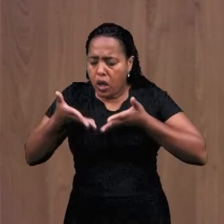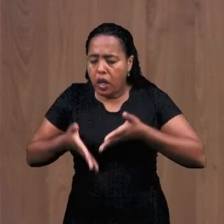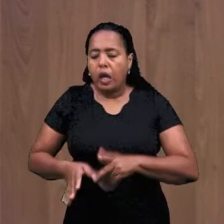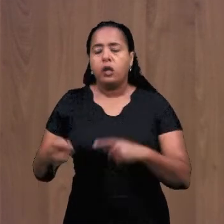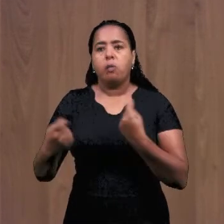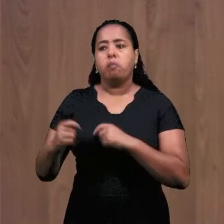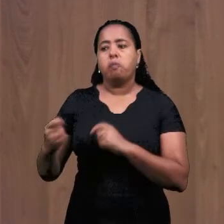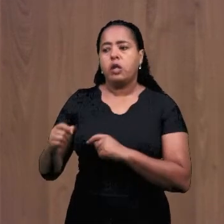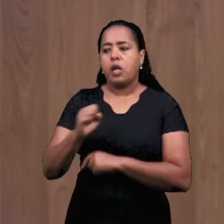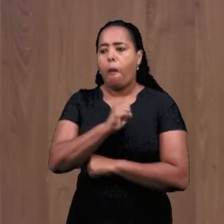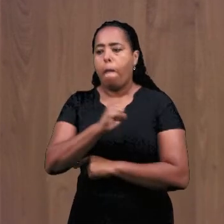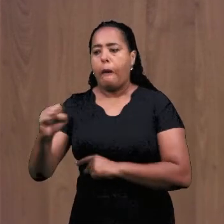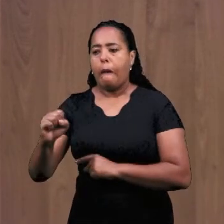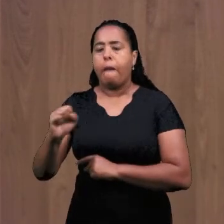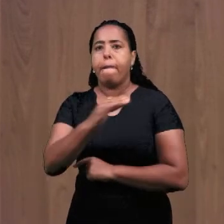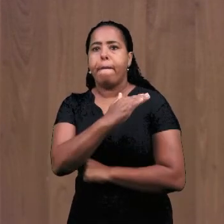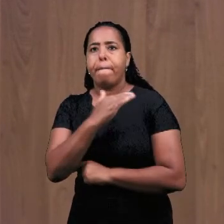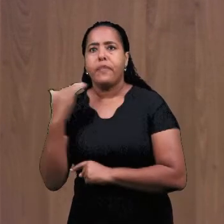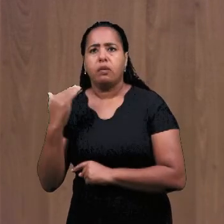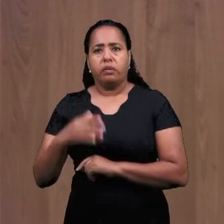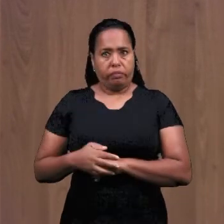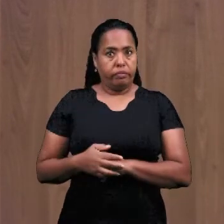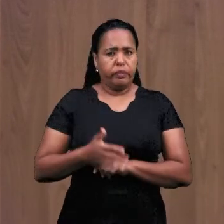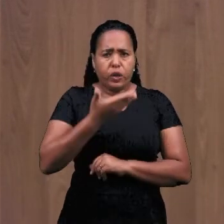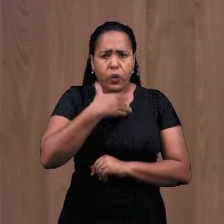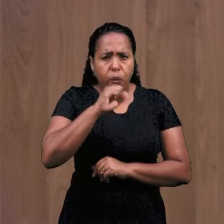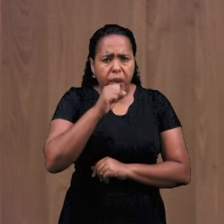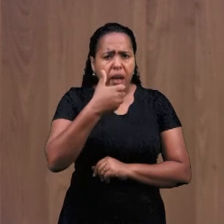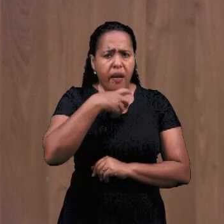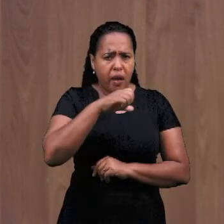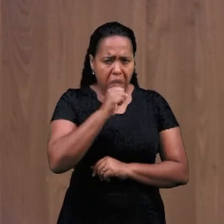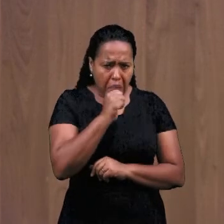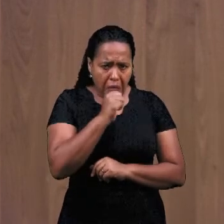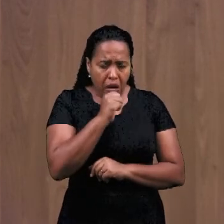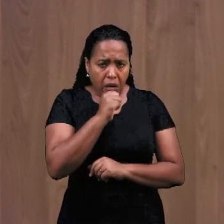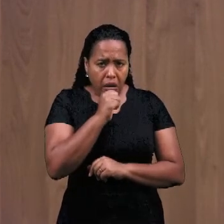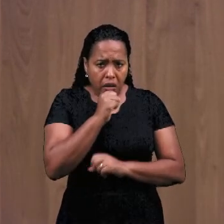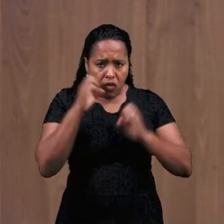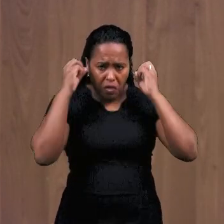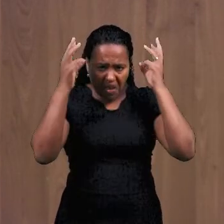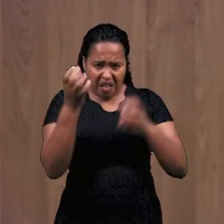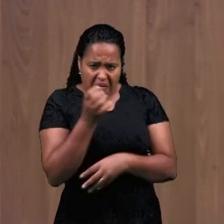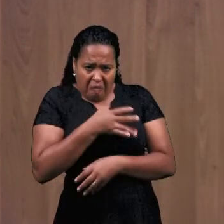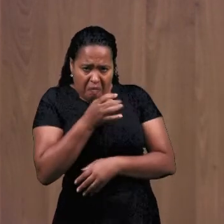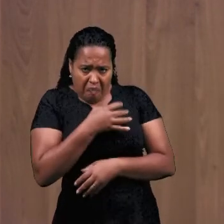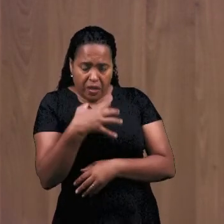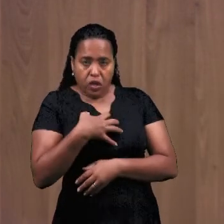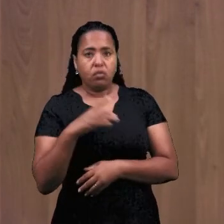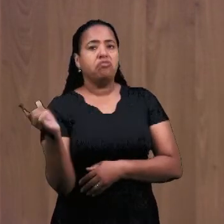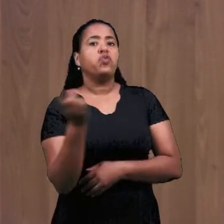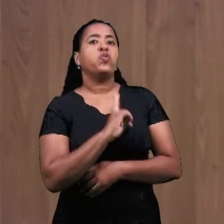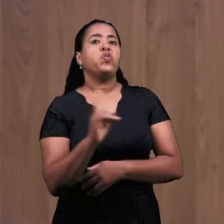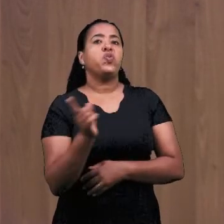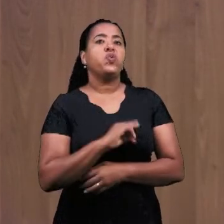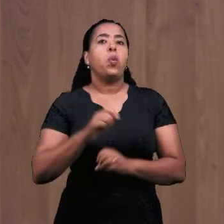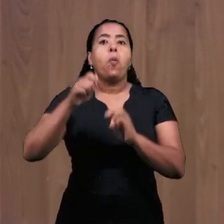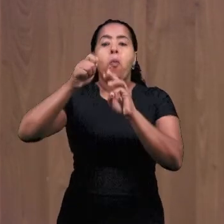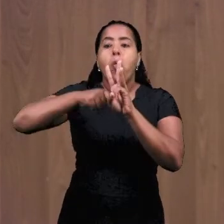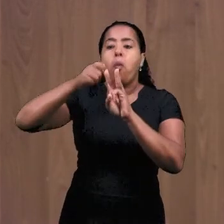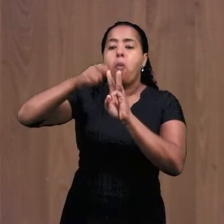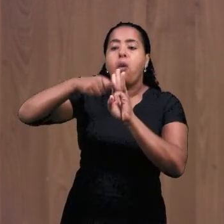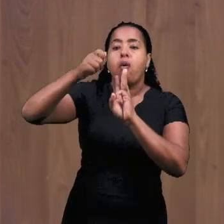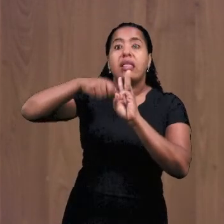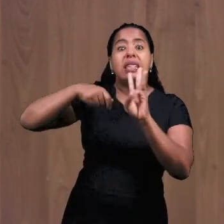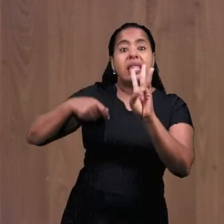morts. Donc les parents de Moïse n'ont pas craint l'ordonnance de Pharaon. Ils ont caché leurs enfants